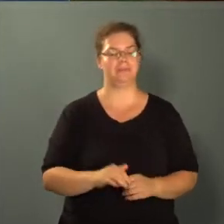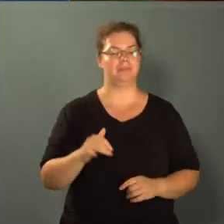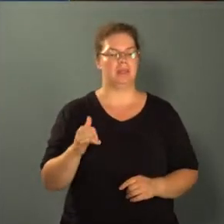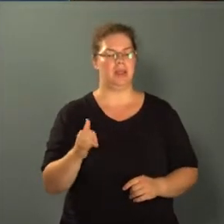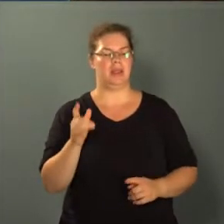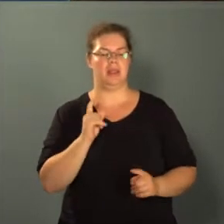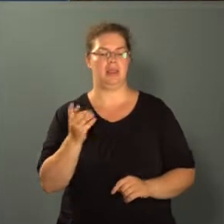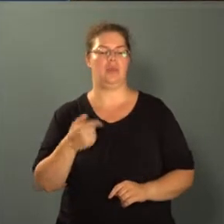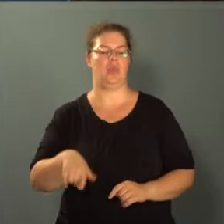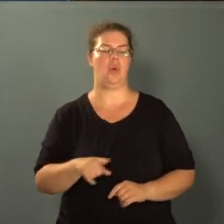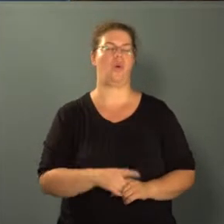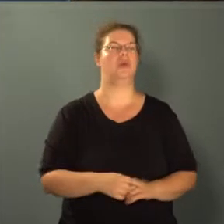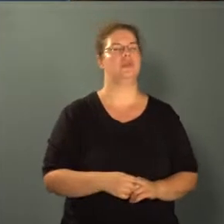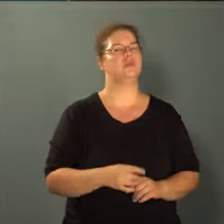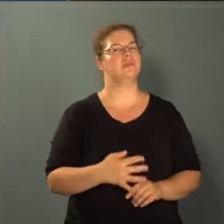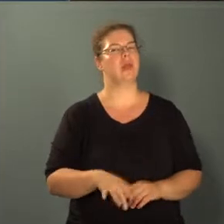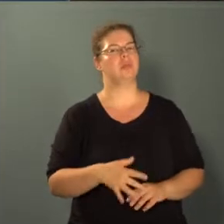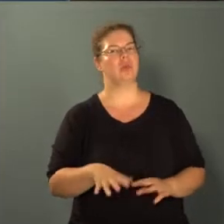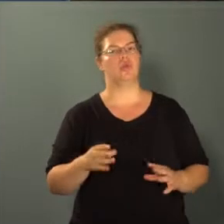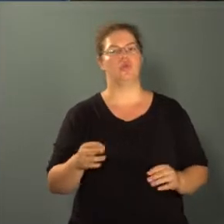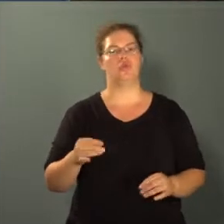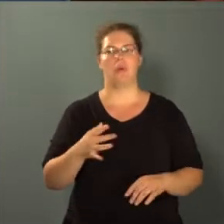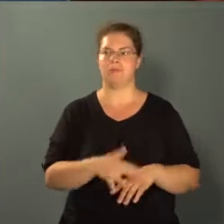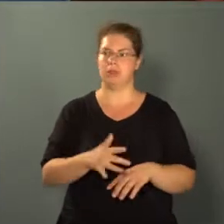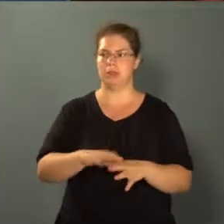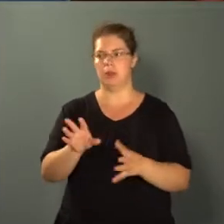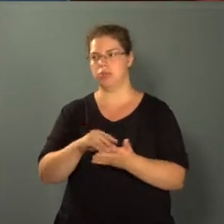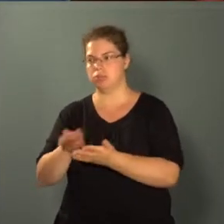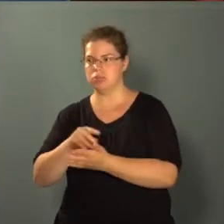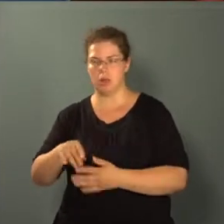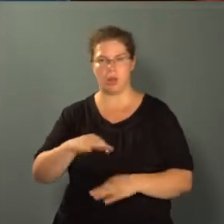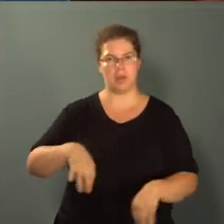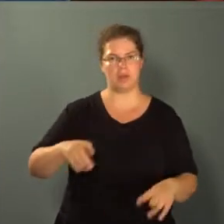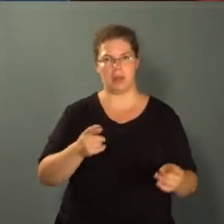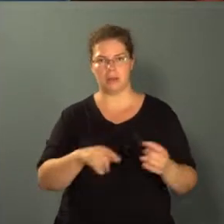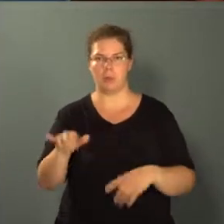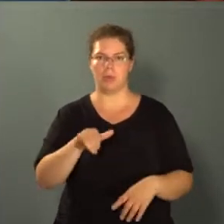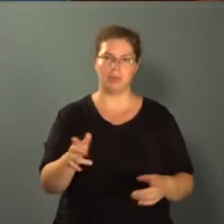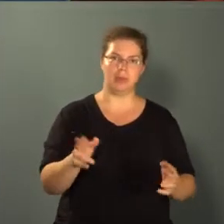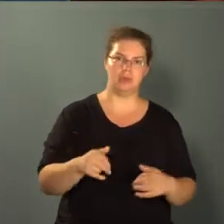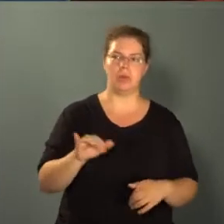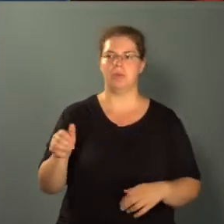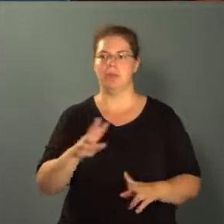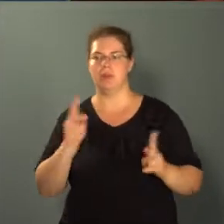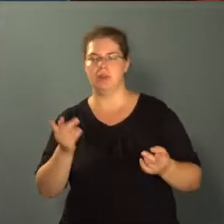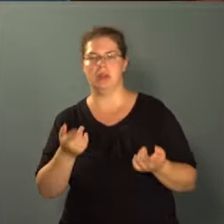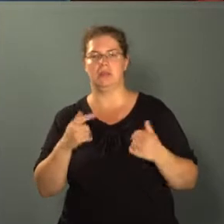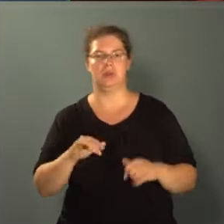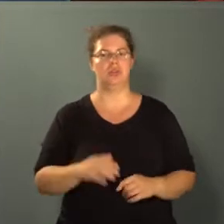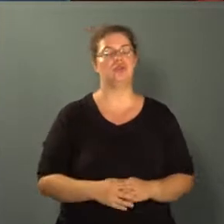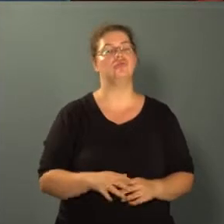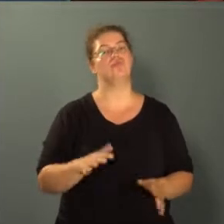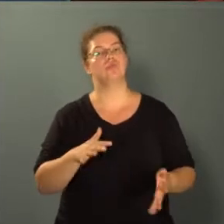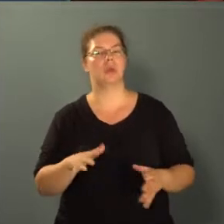Igen, ezen gondolkoztunk. Megpróbáltunk nagyon sok példát összeszedni az országból is, Budapestről is, meg így a világból is